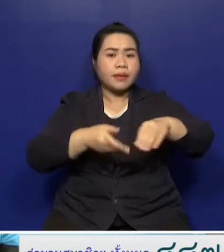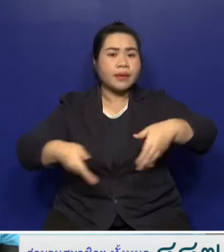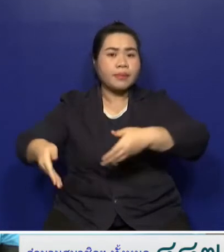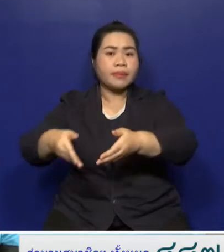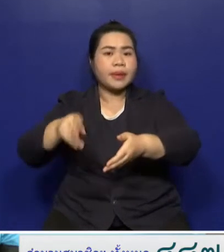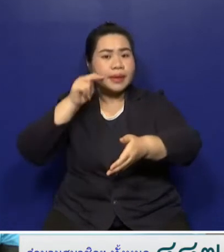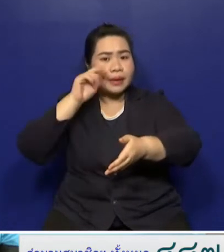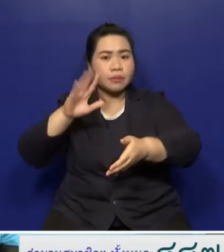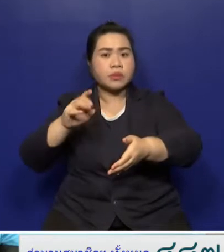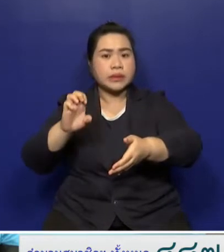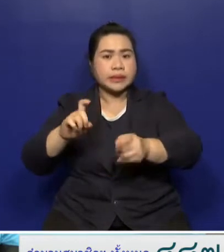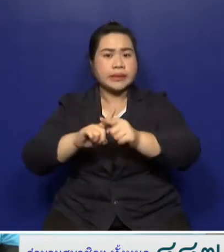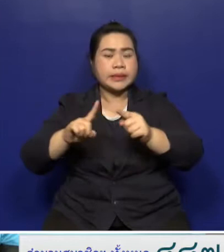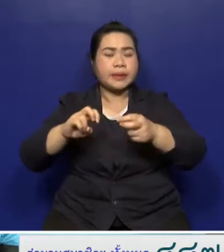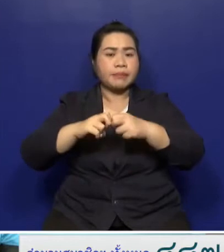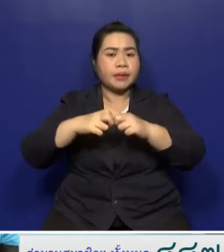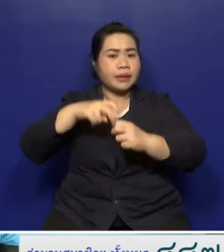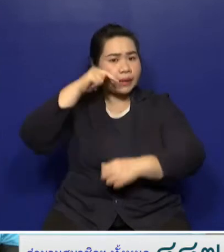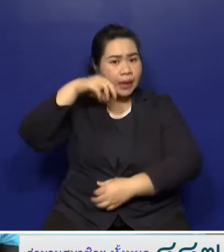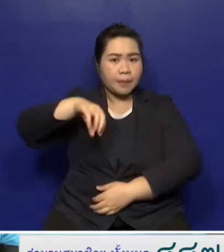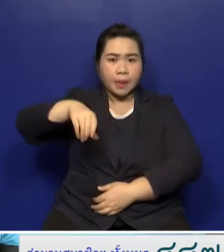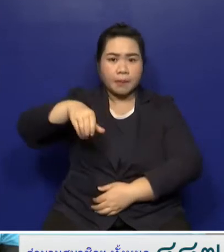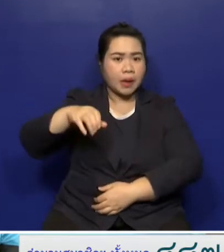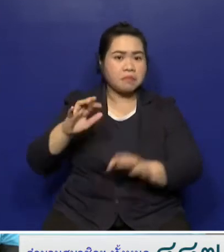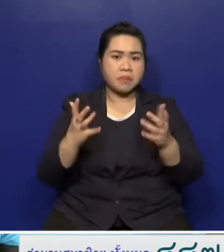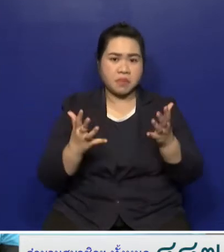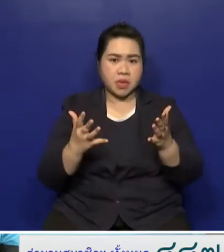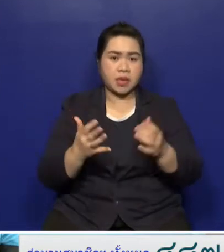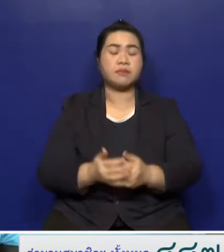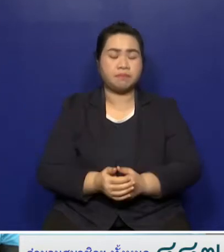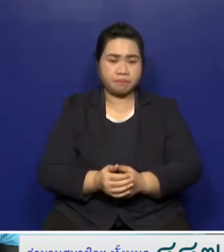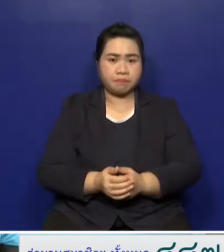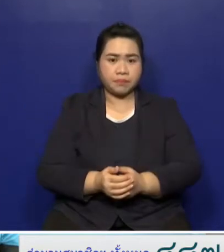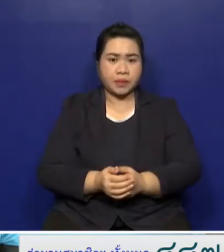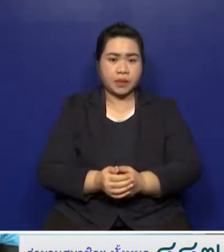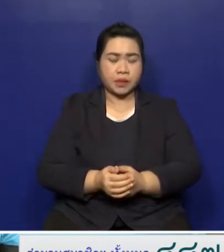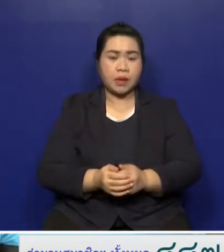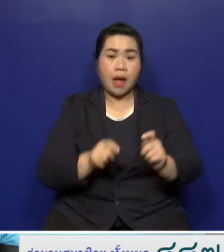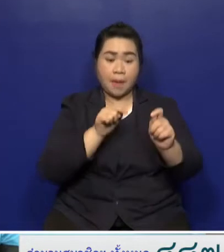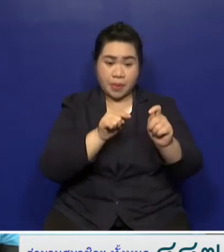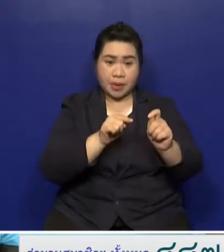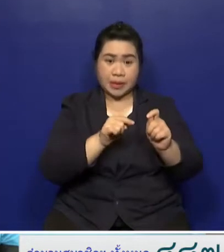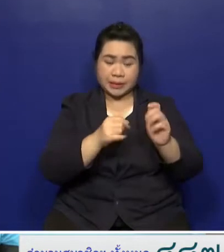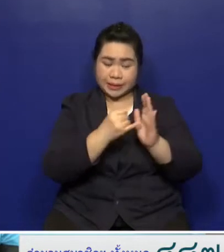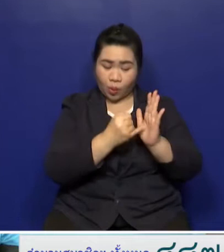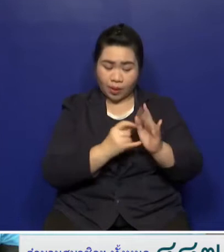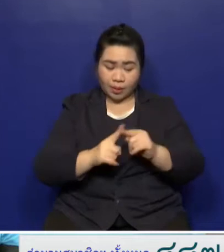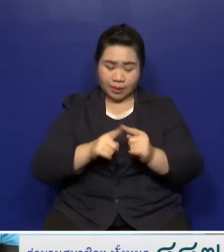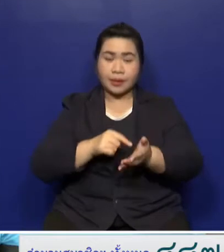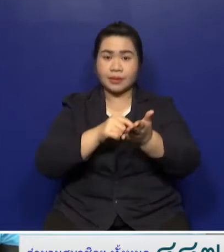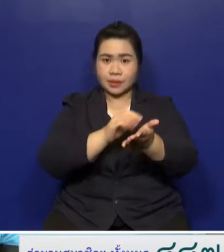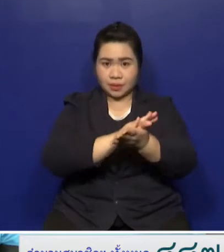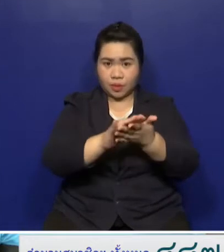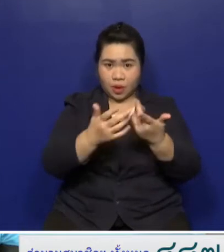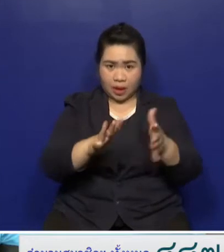ขาดระบบประปาเพื่ออุปโภคบริโภคเรื่องต่างๆได้ส่งผ่านอำเภอจังหวัดเรียบร้อยจึงอยากฝากท่านประธ